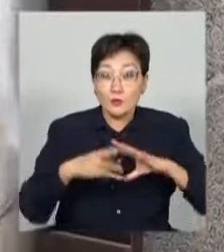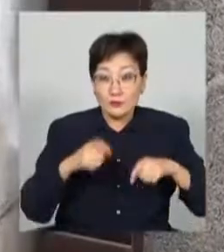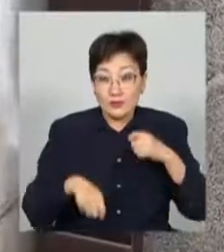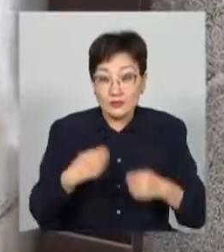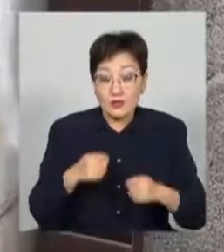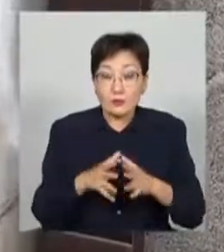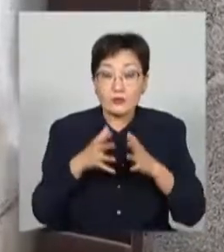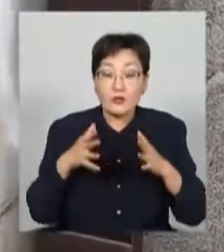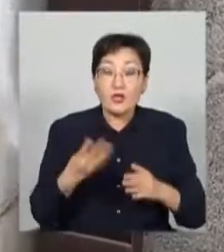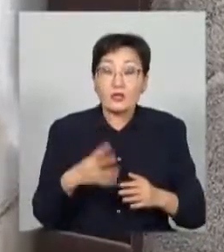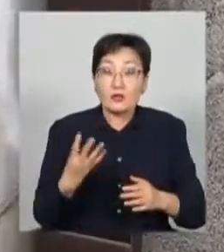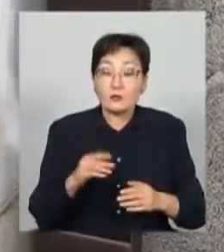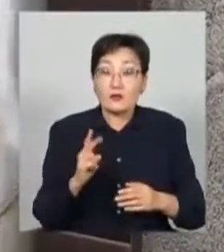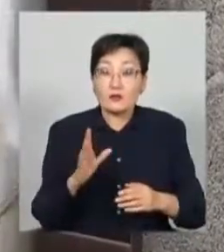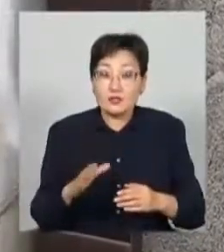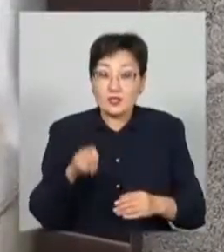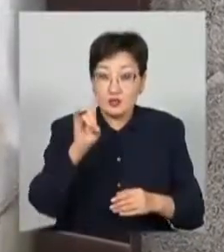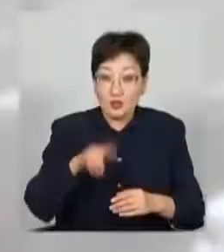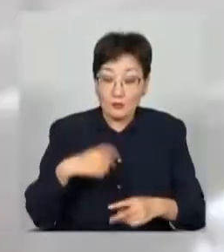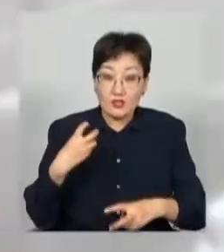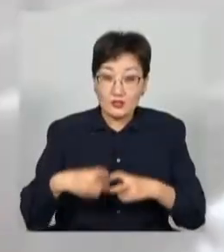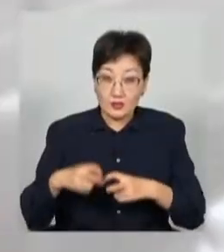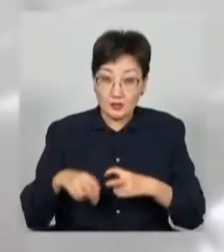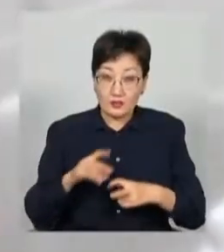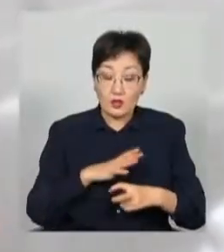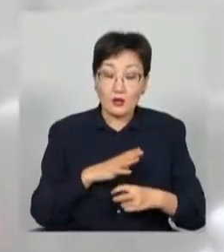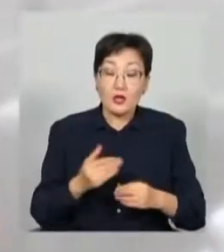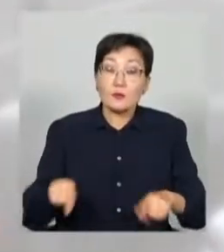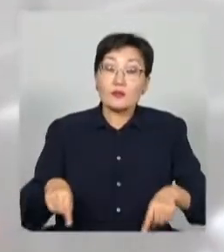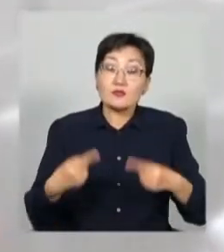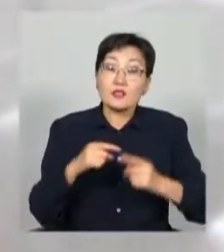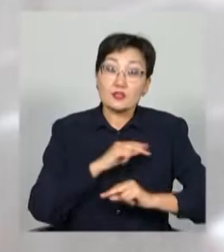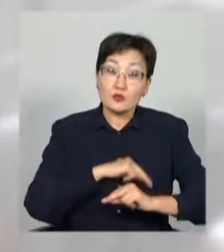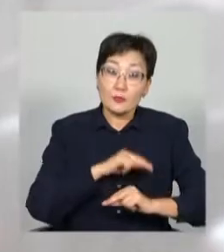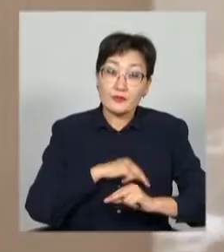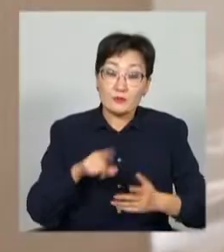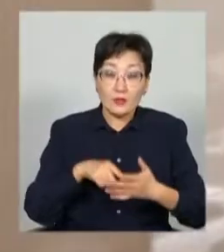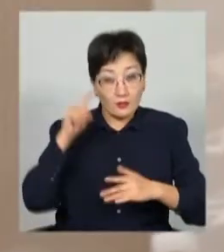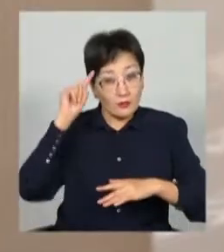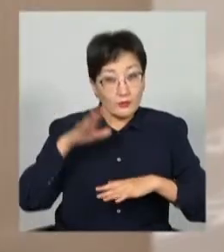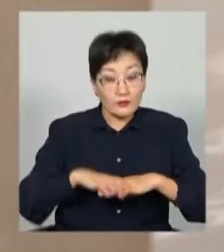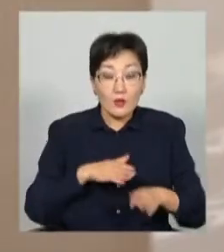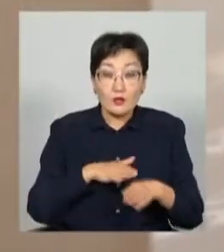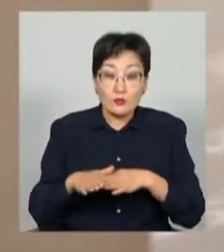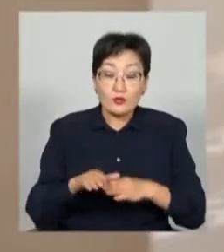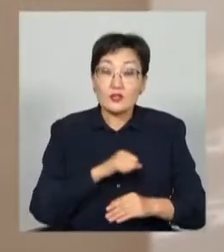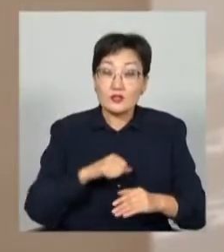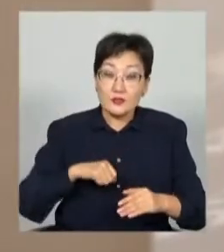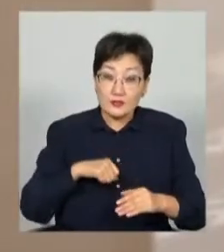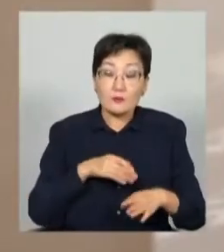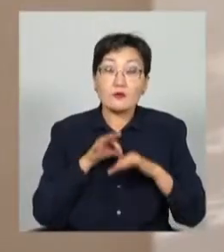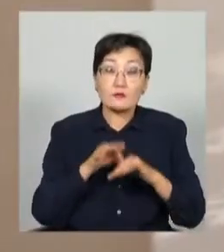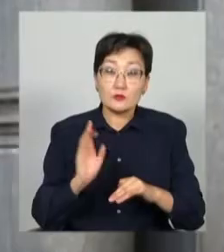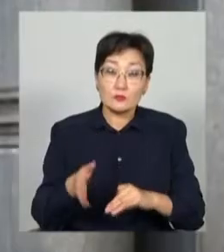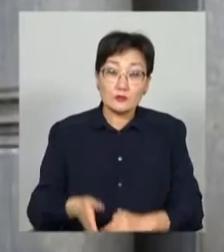көлемі ауқымды. 44 пәтердің терезесі жарамсыз қалды. Оны қалпына келтіру жұмыстарын қала әкімдігі толығымен өздері